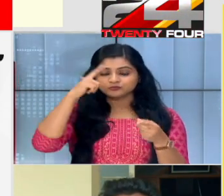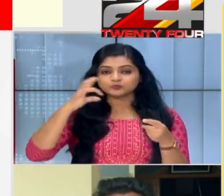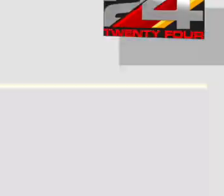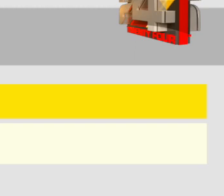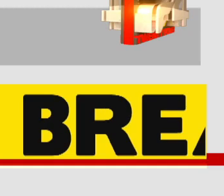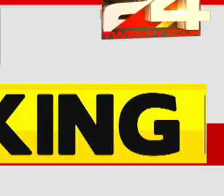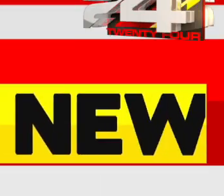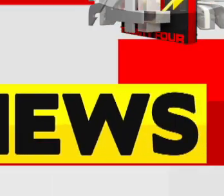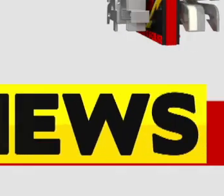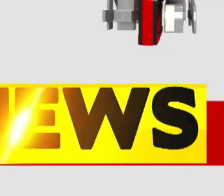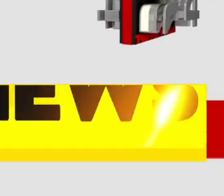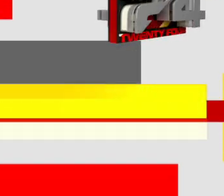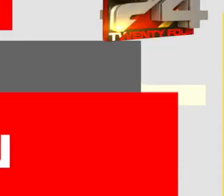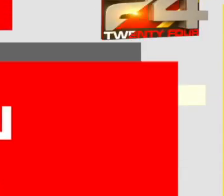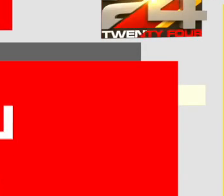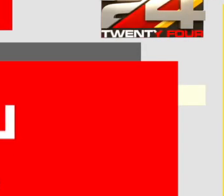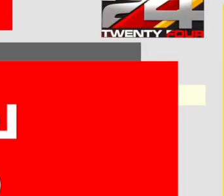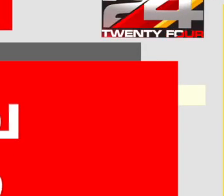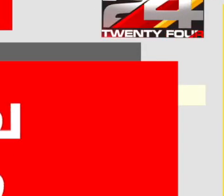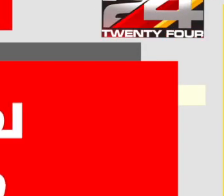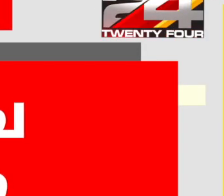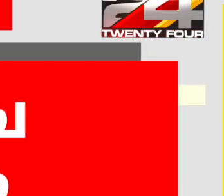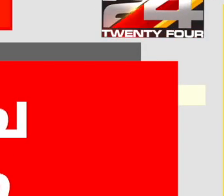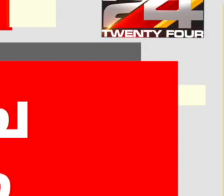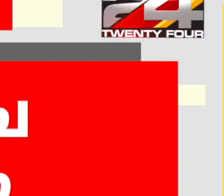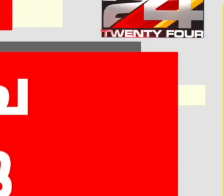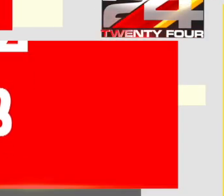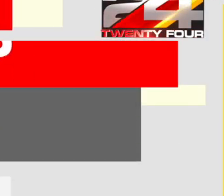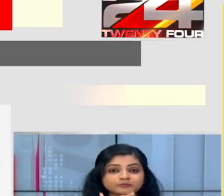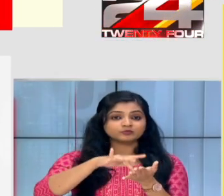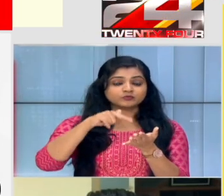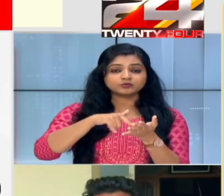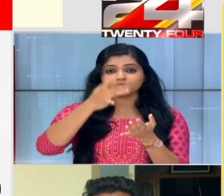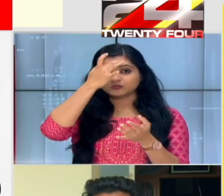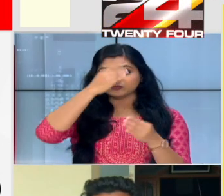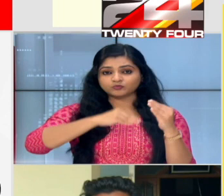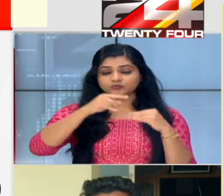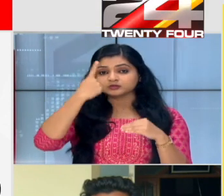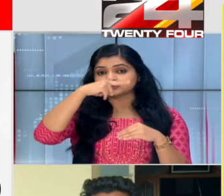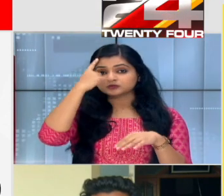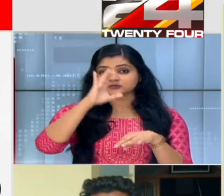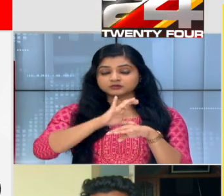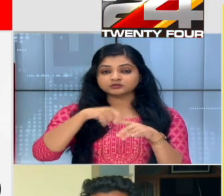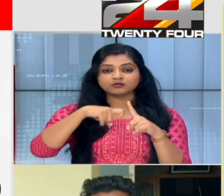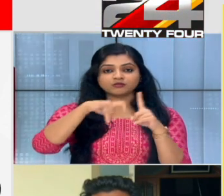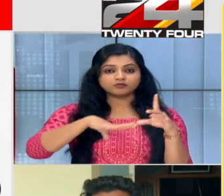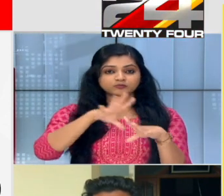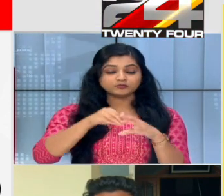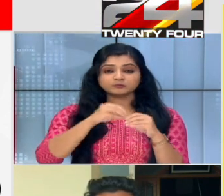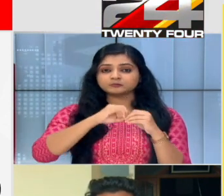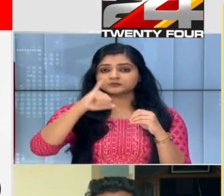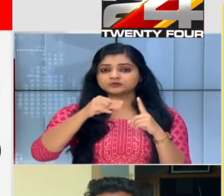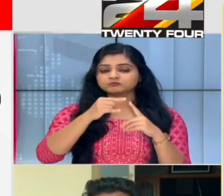കാരണം ഈ നമുക്കറിയാവുന്നതുപോലെ തന്നെ ഈ മണിപ്പൂർ വിഷയത്തോടുകൂടി ക്രിസ്ത്യൻ സഭകൾ സ്വാഭാവികമായും കേരളത്തിൽ ഉൾപ്പെടെ BJPയുമായി അകലുന്ന